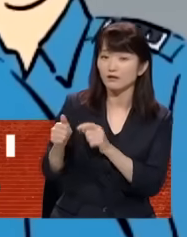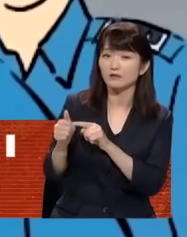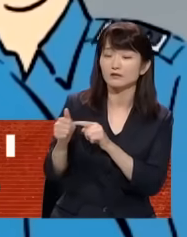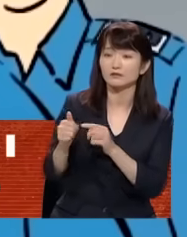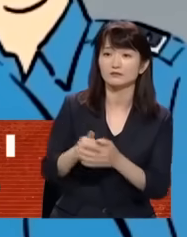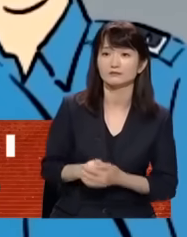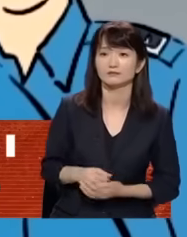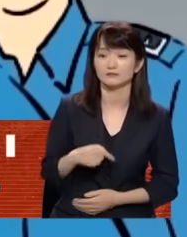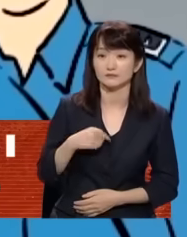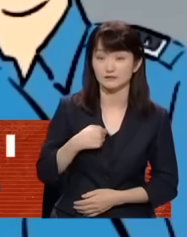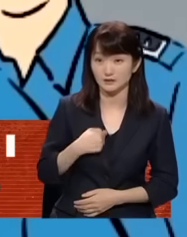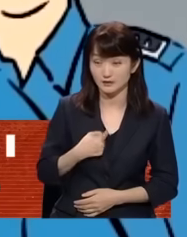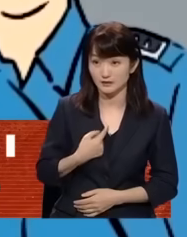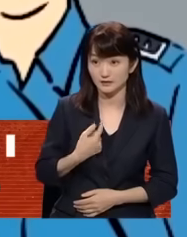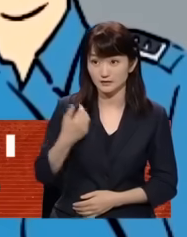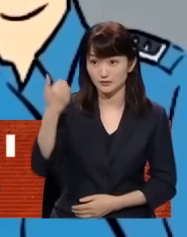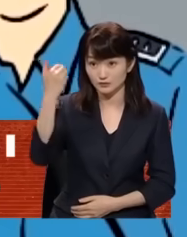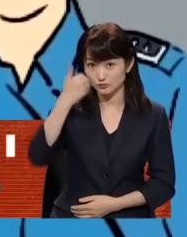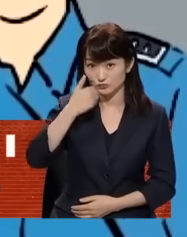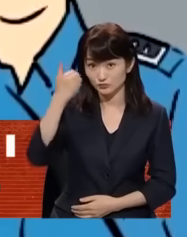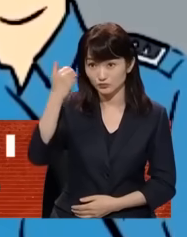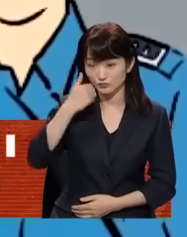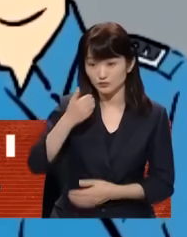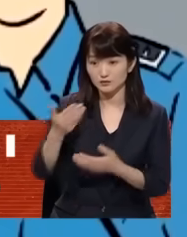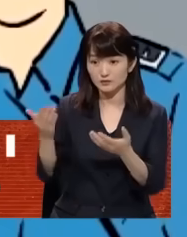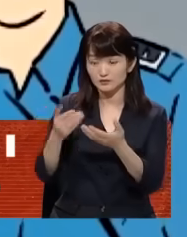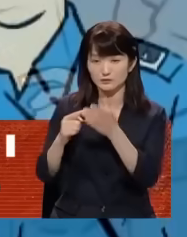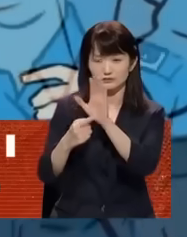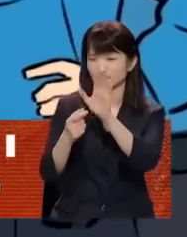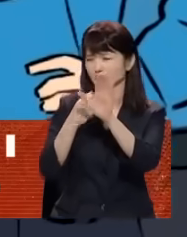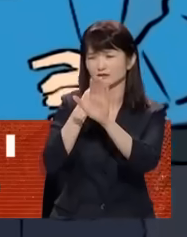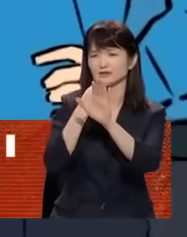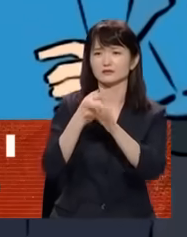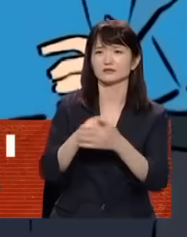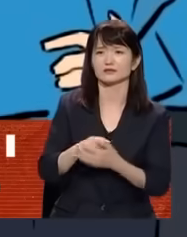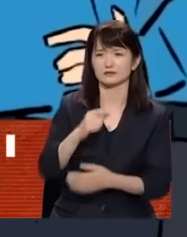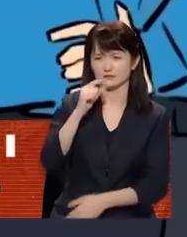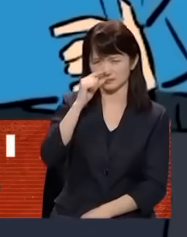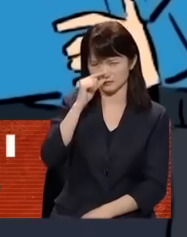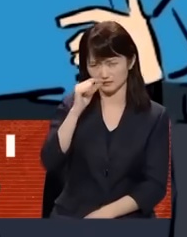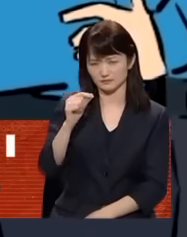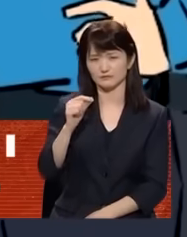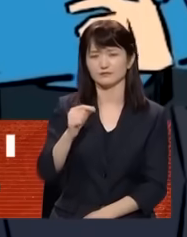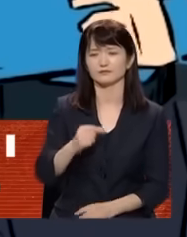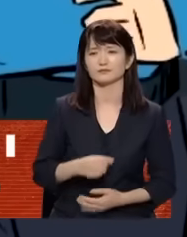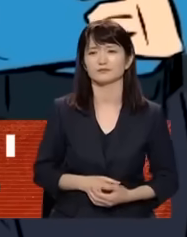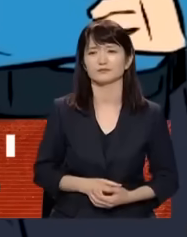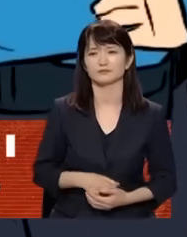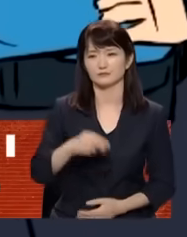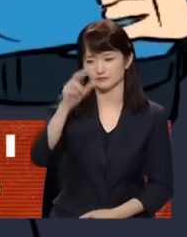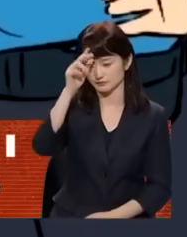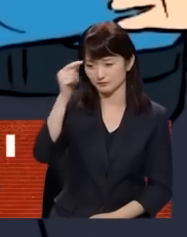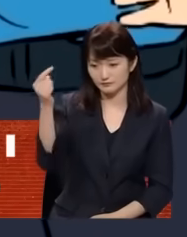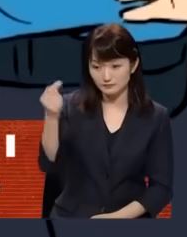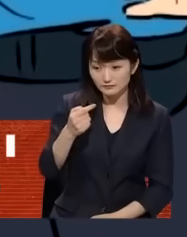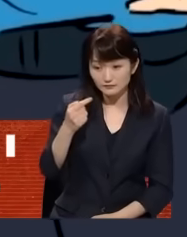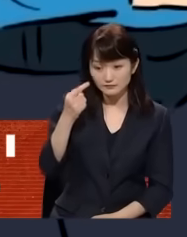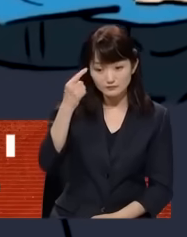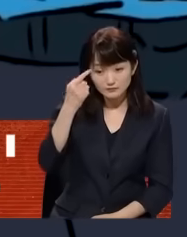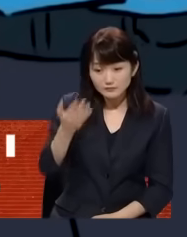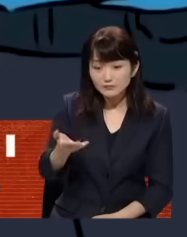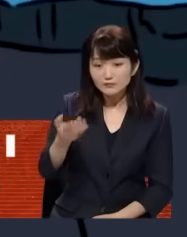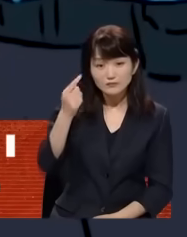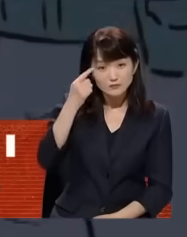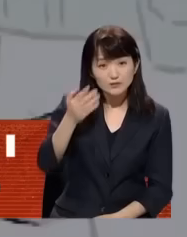자기 신분 직업 이런게 드러나는 걸 굉장히 극도로 꺼려하고 예민해 하는 상황입니다 경찰이 와서 꼬치꼬치 이걸